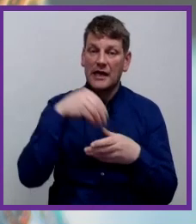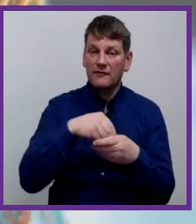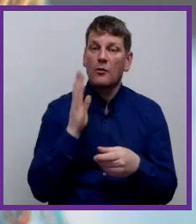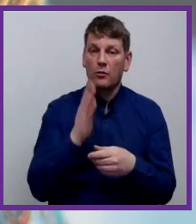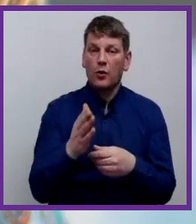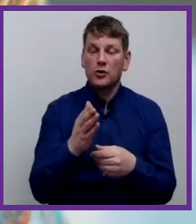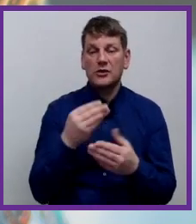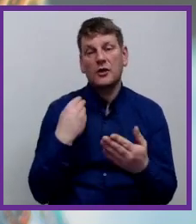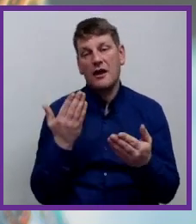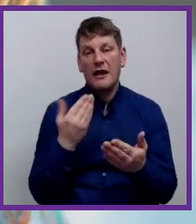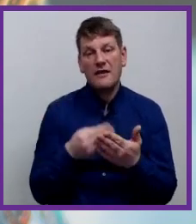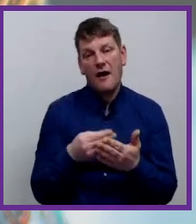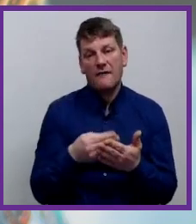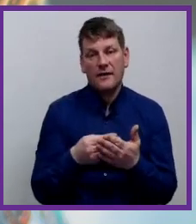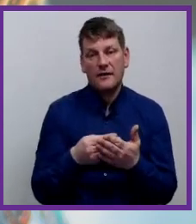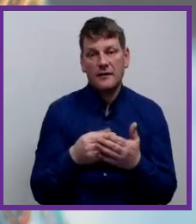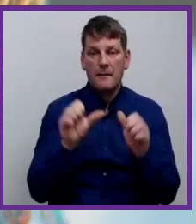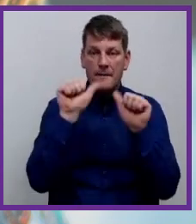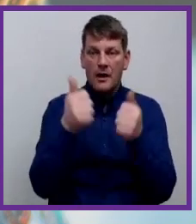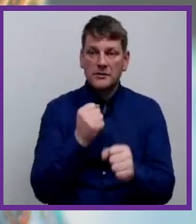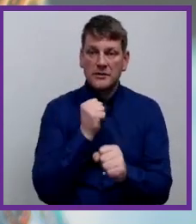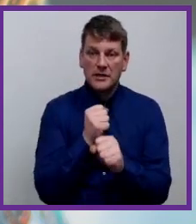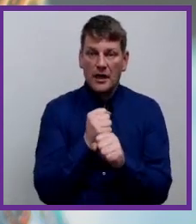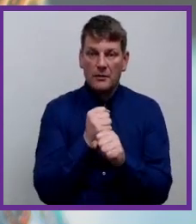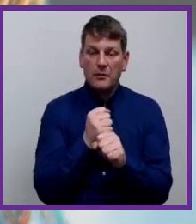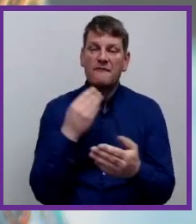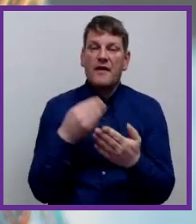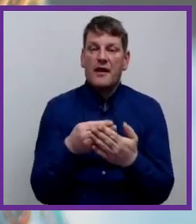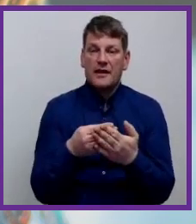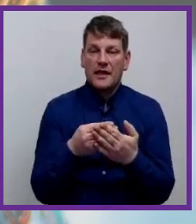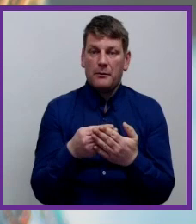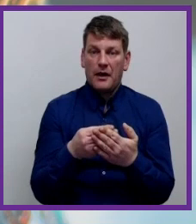būtu jāvērtē mākslas darba vērtība.